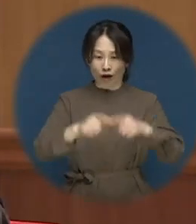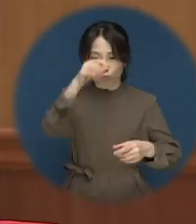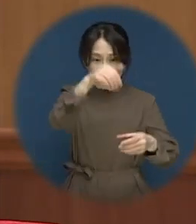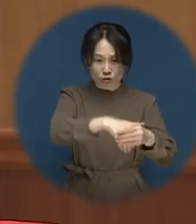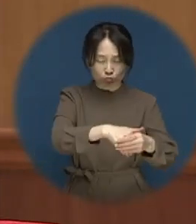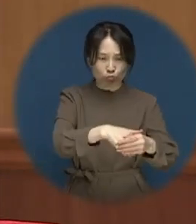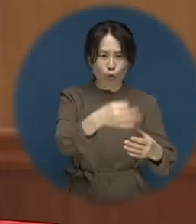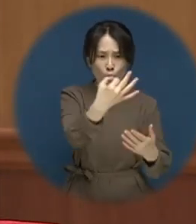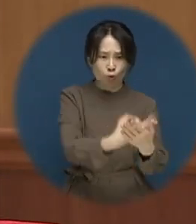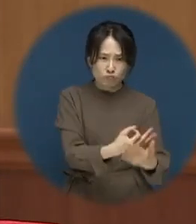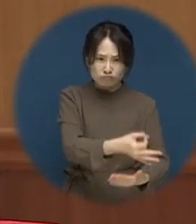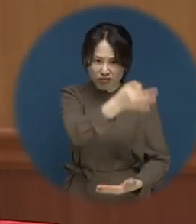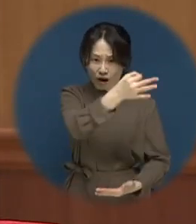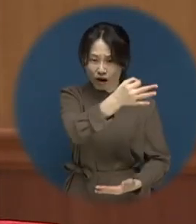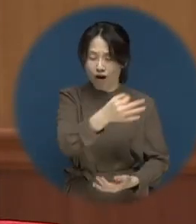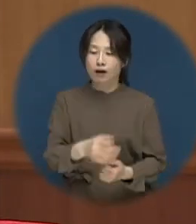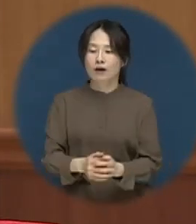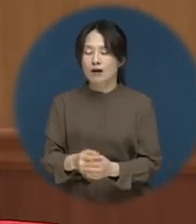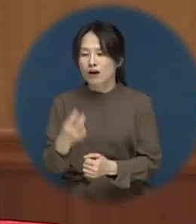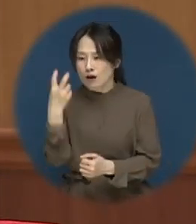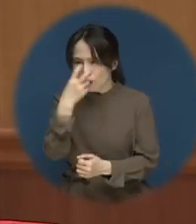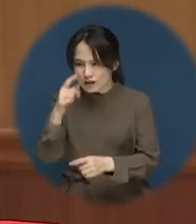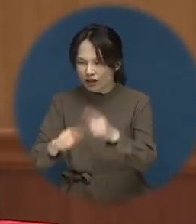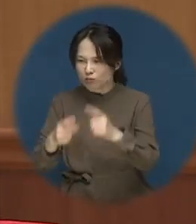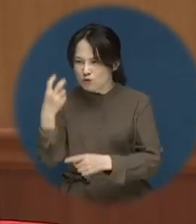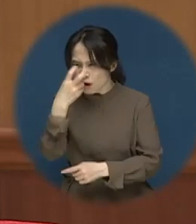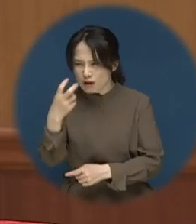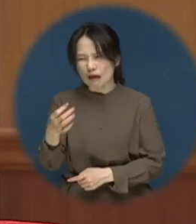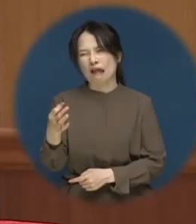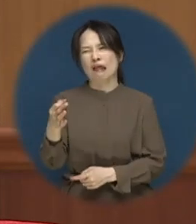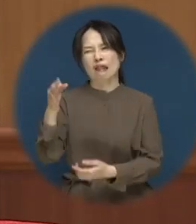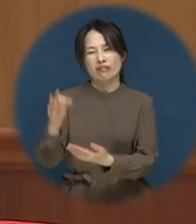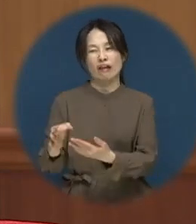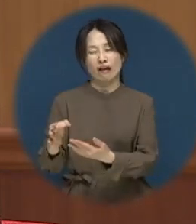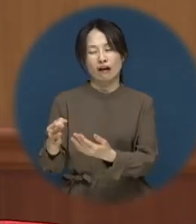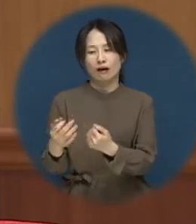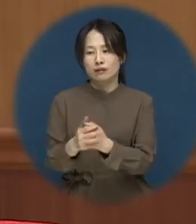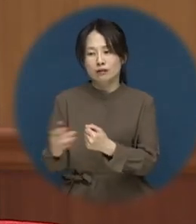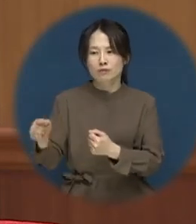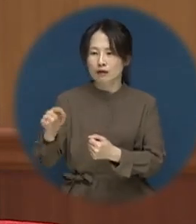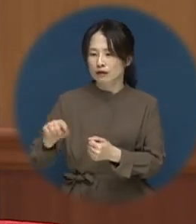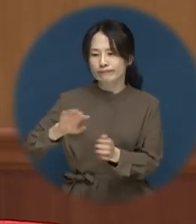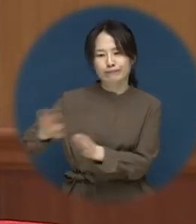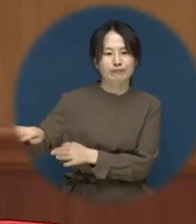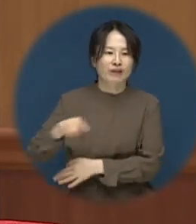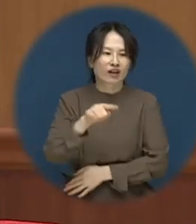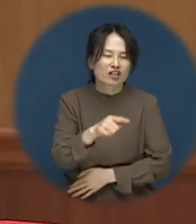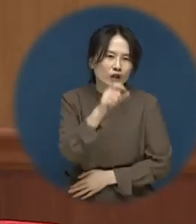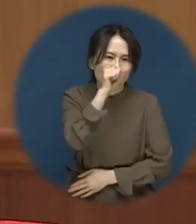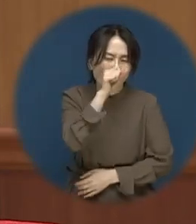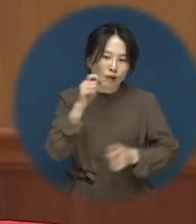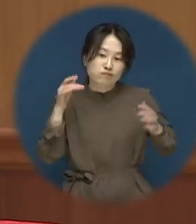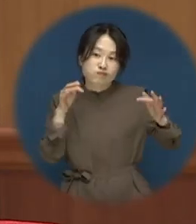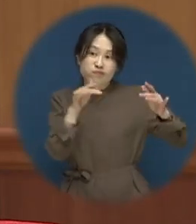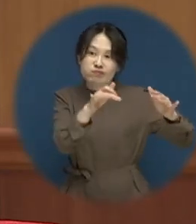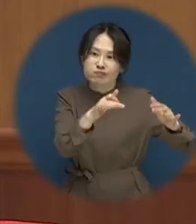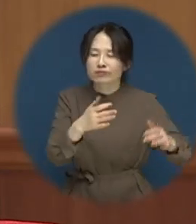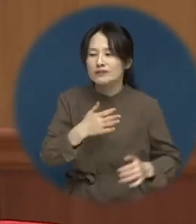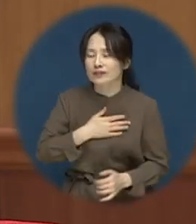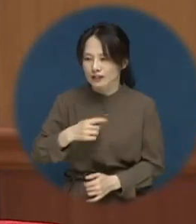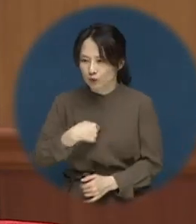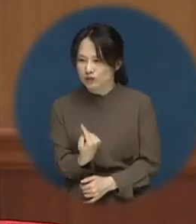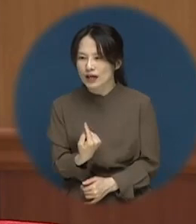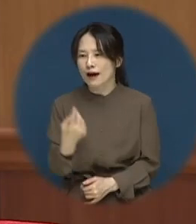누가 관리를 하겠어요. 빌딩 하나 관리해봐야 한 달에 몇십만 원 받는데 할 사람이 아무도 없는 거예요. 예. 저 혼자 그걸 한다고